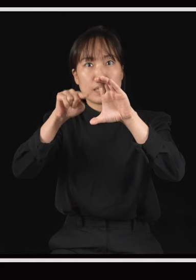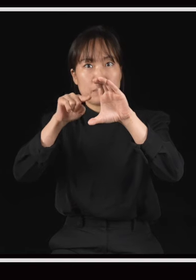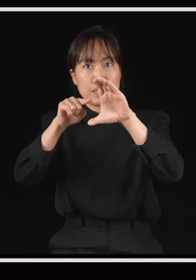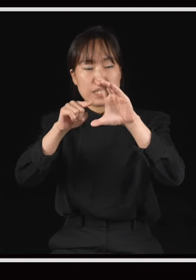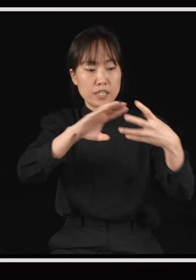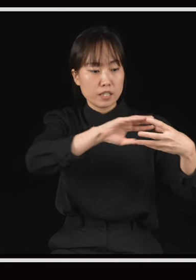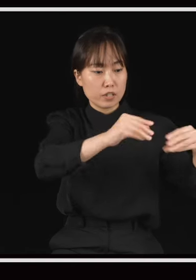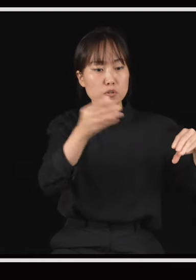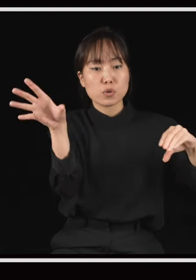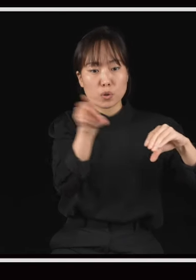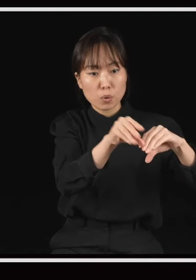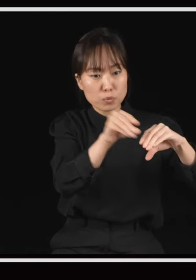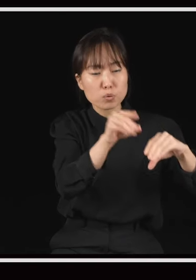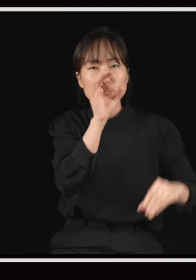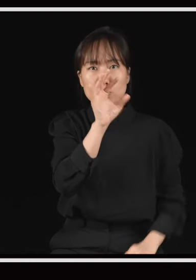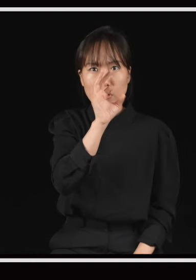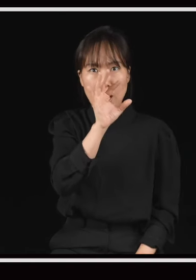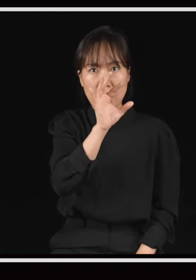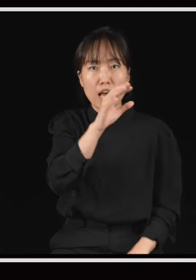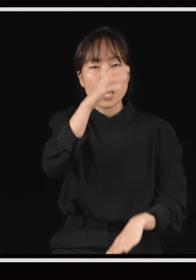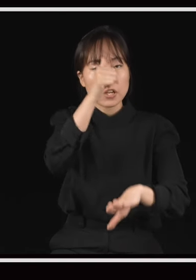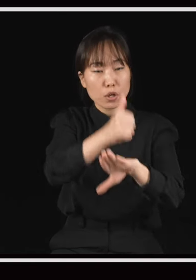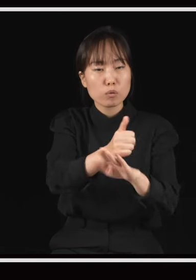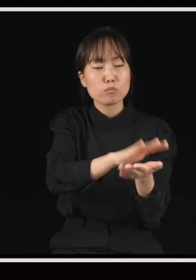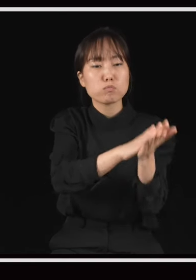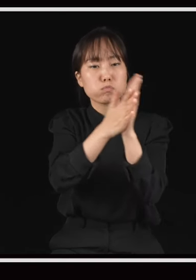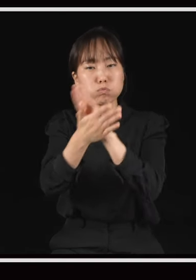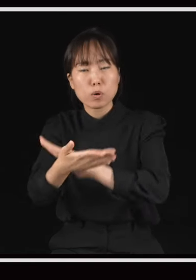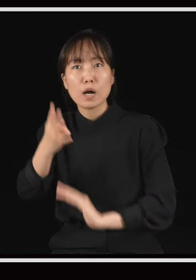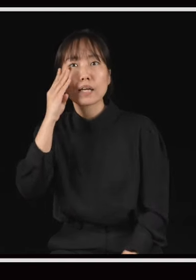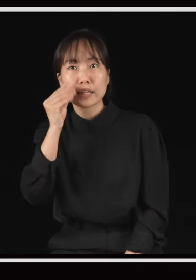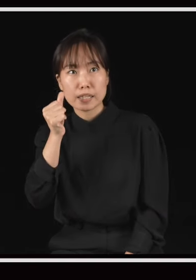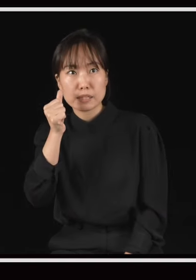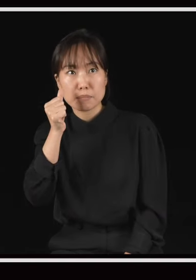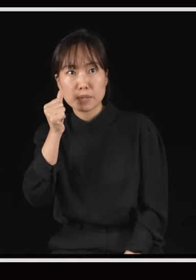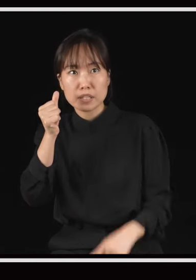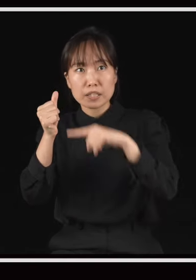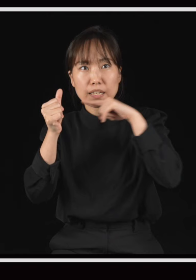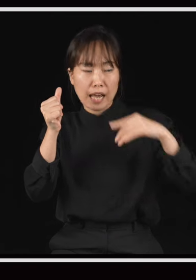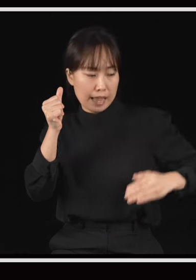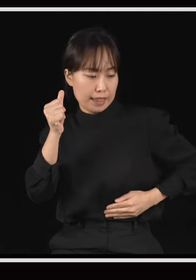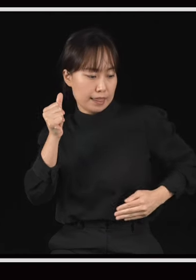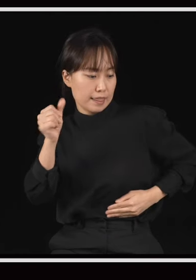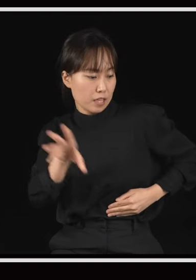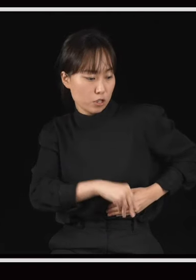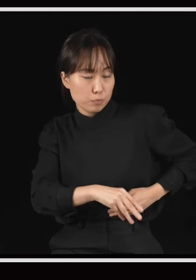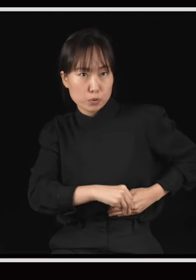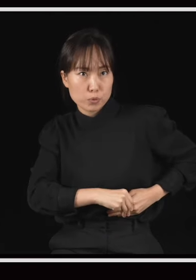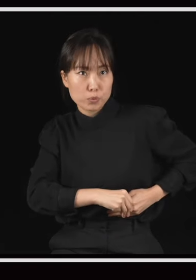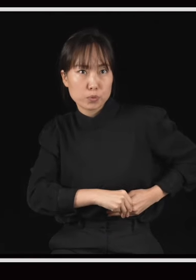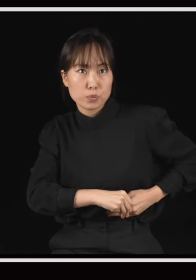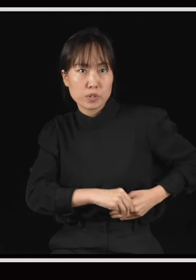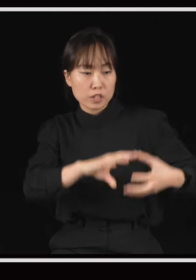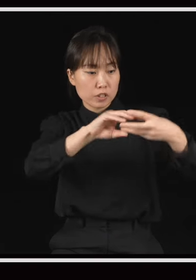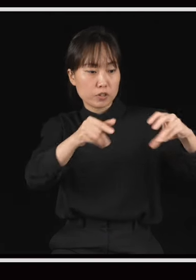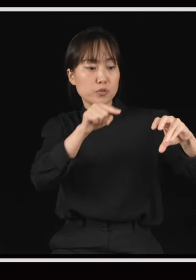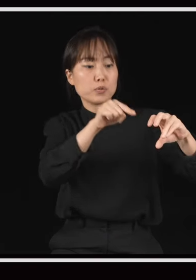근육이 흡수할 수 있는 점선을 넘어서는 부분의 혈당은 지방과 간과 그 간에 있는 지방간,